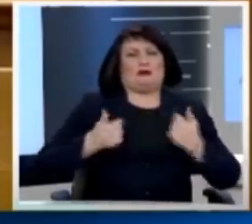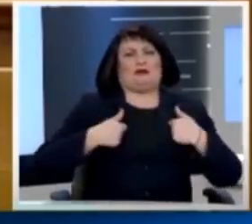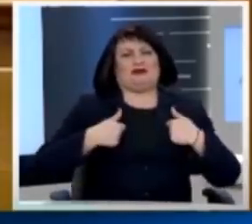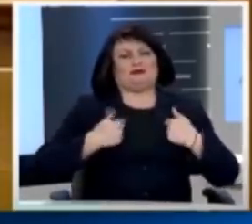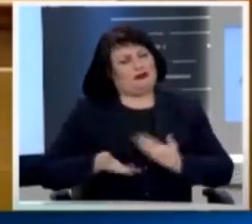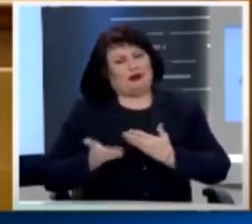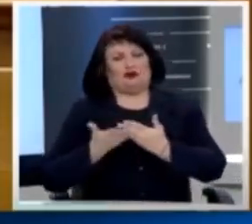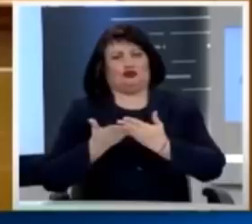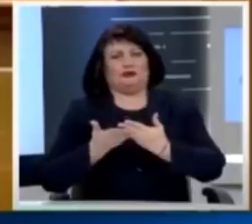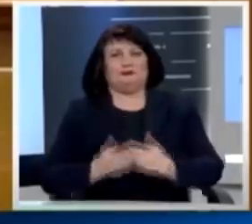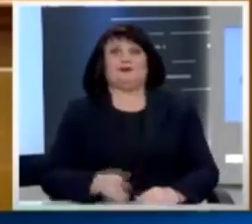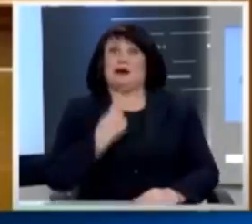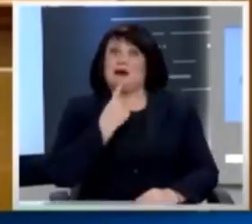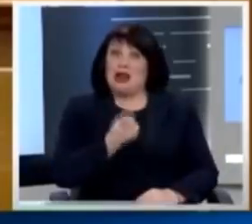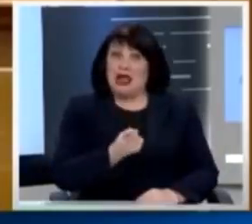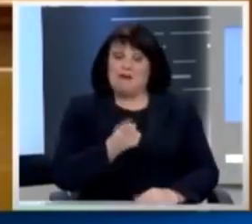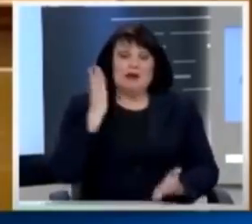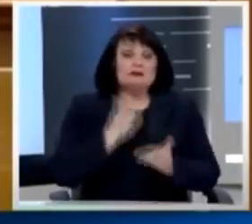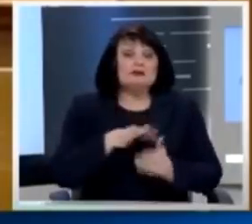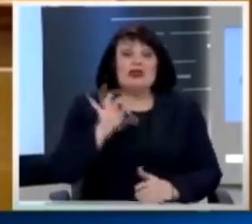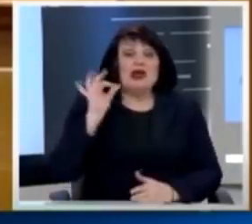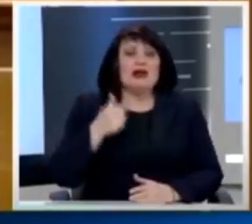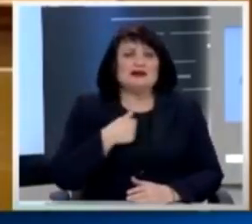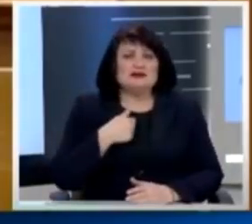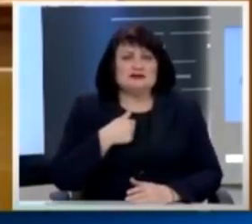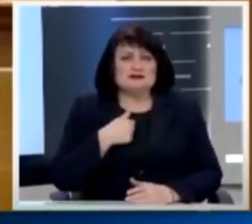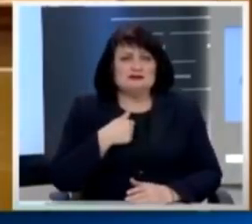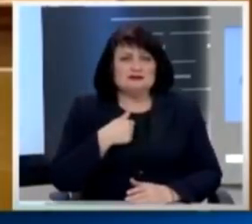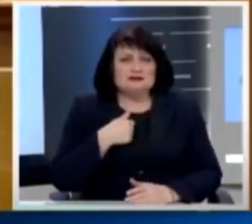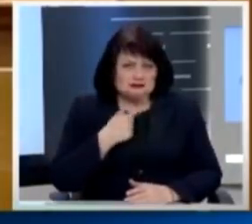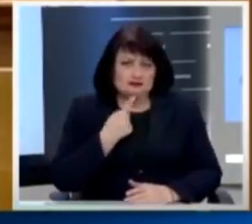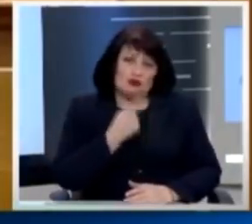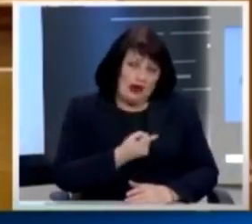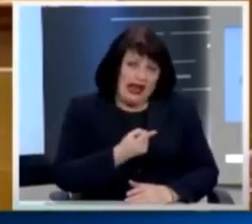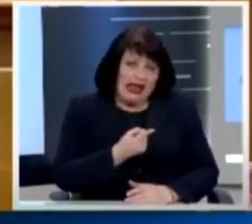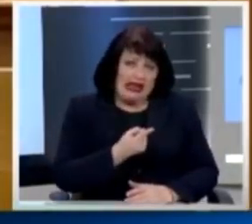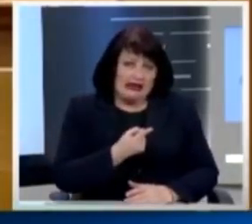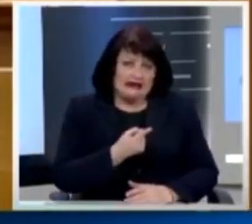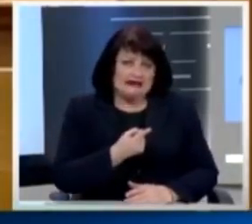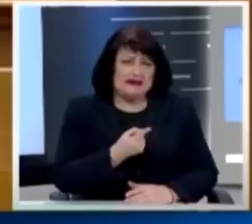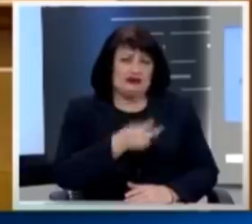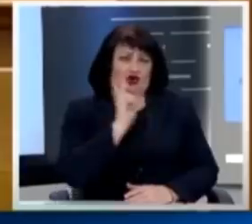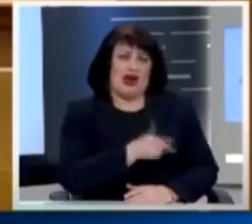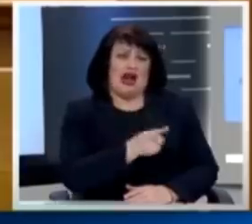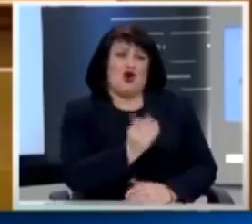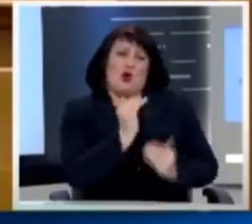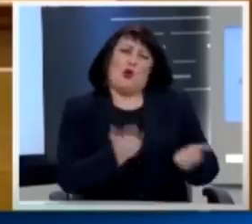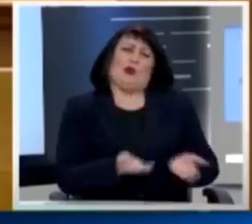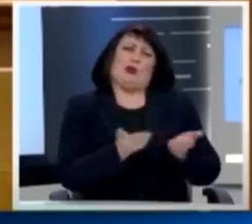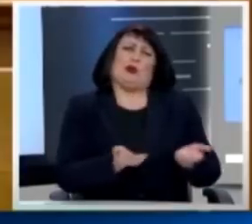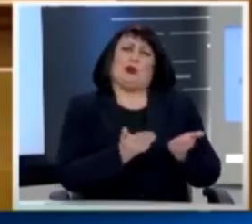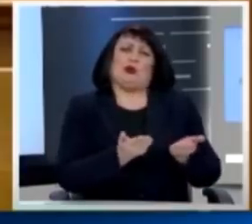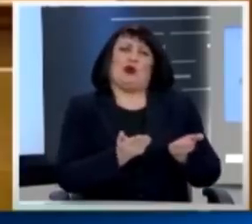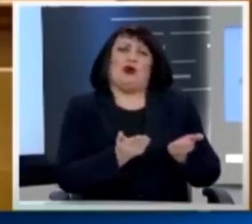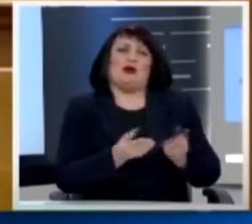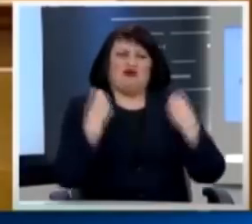μπροστά. Λέμε ότι διαλέγοντας το δήθεν, το περιβόητο δήθεν μικρότερο κακό, θα πηγαίνουμε